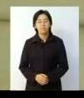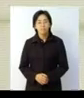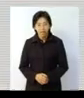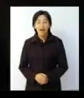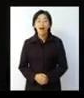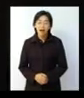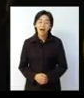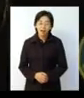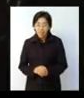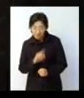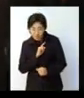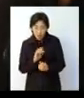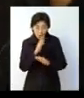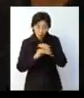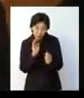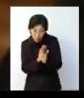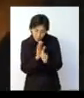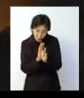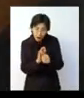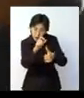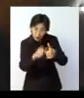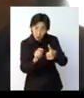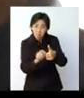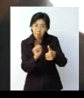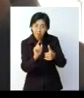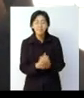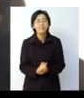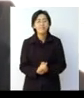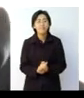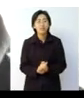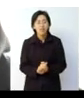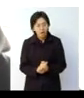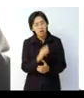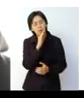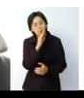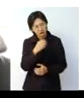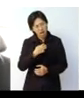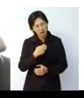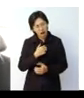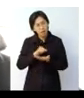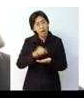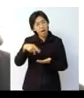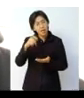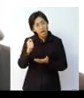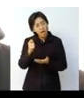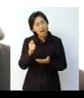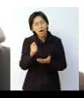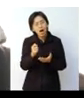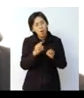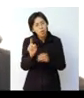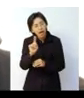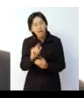คนที่พี่เสน่ห์ไปดูแลแต่ละคนเนี่ยเขาต้องเป็นยังไงบ้างคะถึงจะเรียกใช้บริการ PA ได